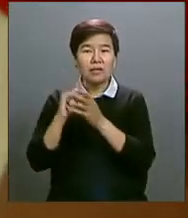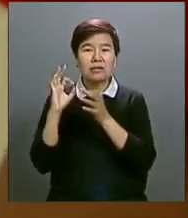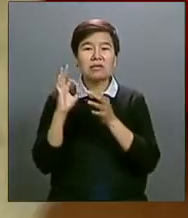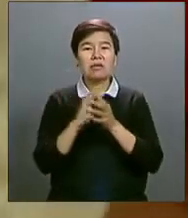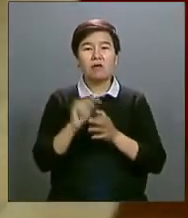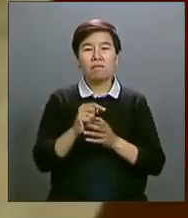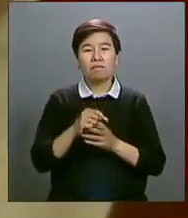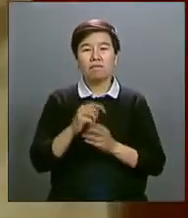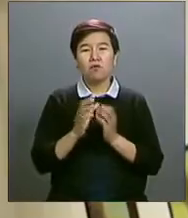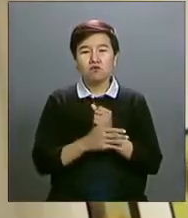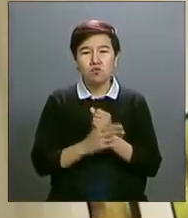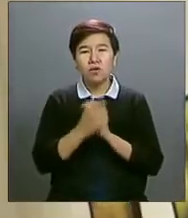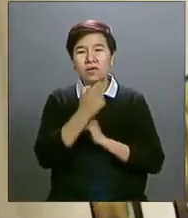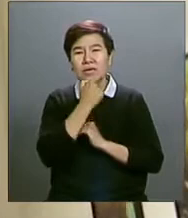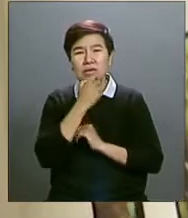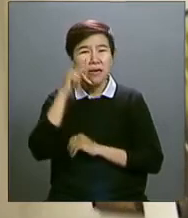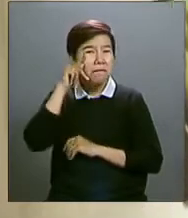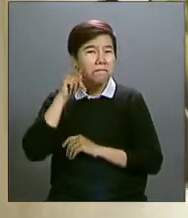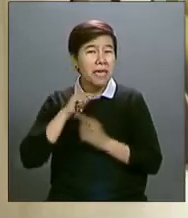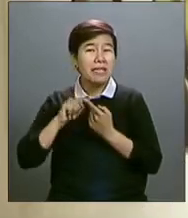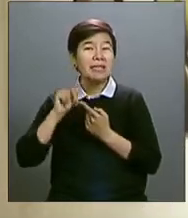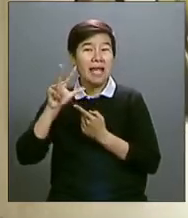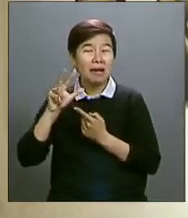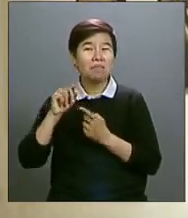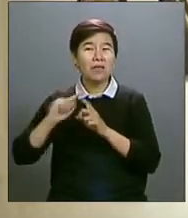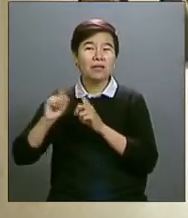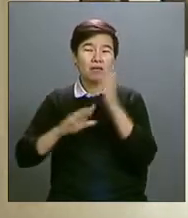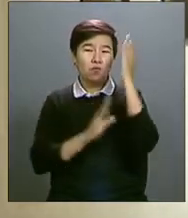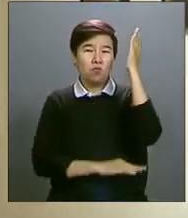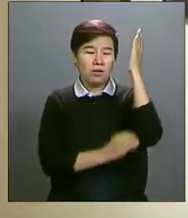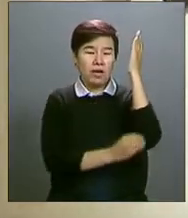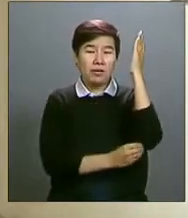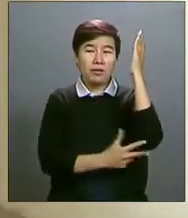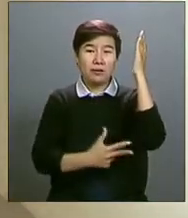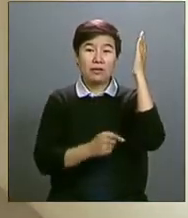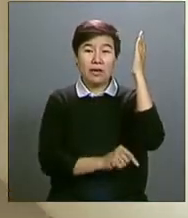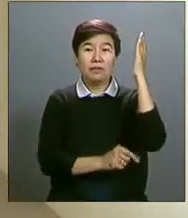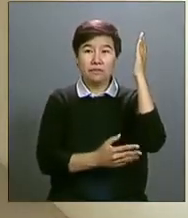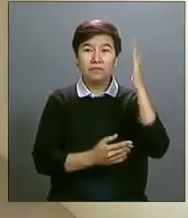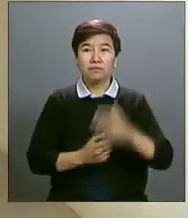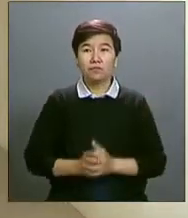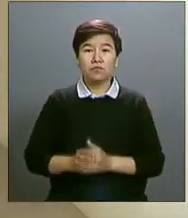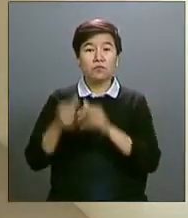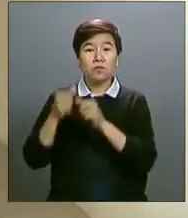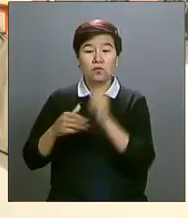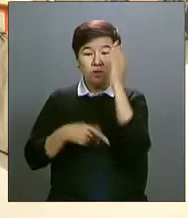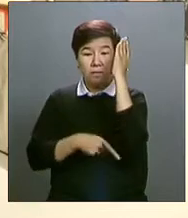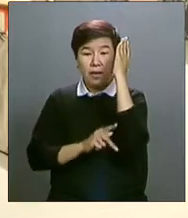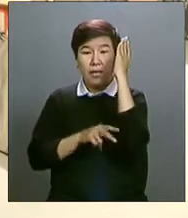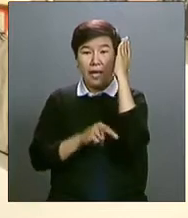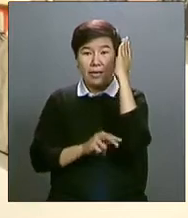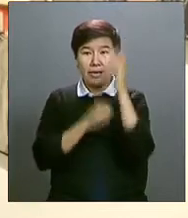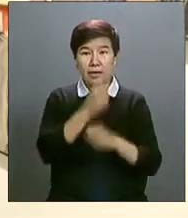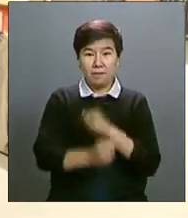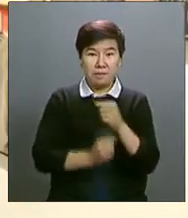จังหวัดชายแดนใต้ช่วงปี2560ซึ่งสมัครกอเซมใช้ชีวิตอยู่ในจังหวัดปัตตานีเกือบ1ปีพ